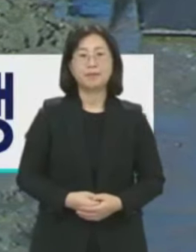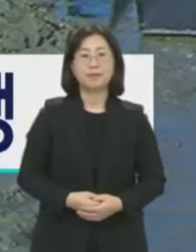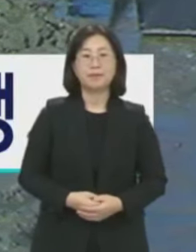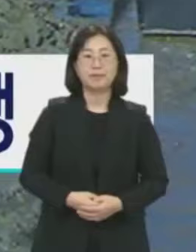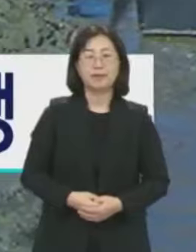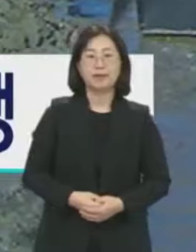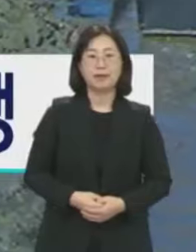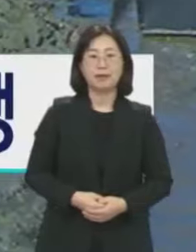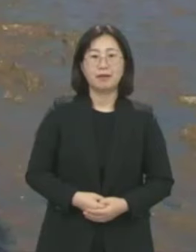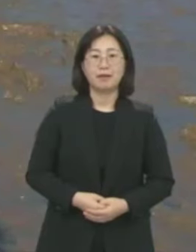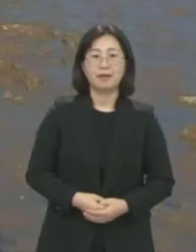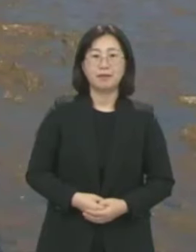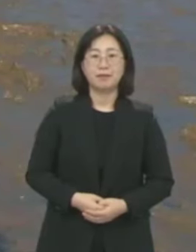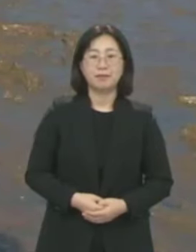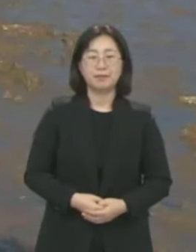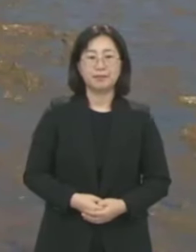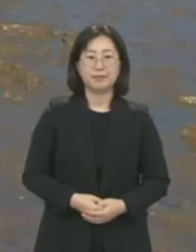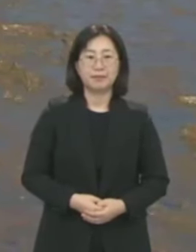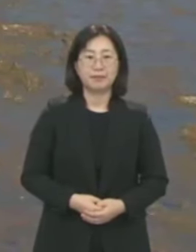다녀왔습니다.